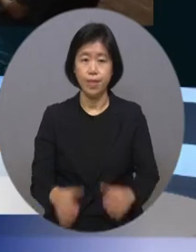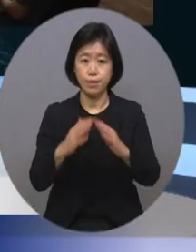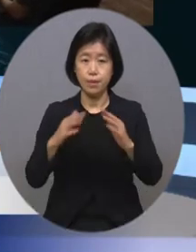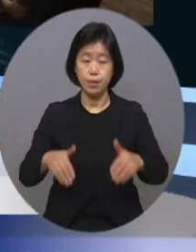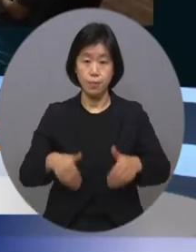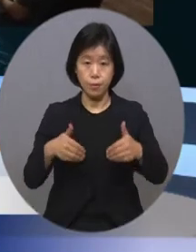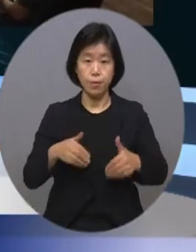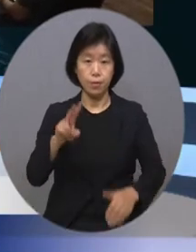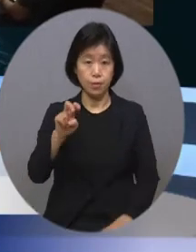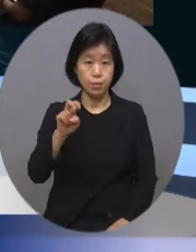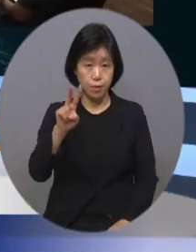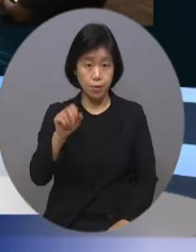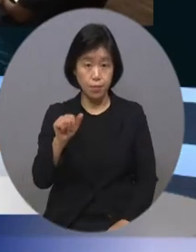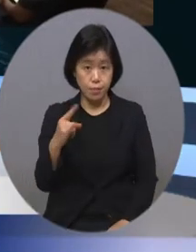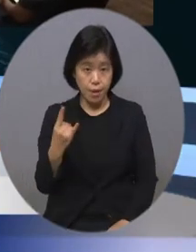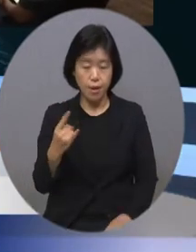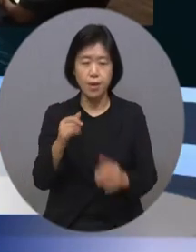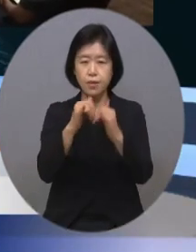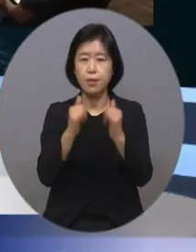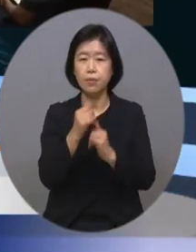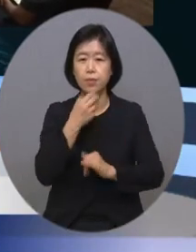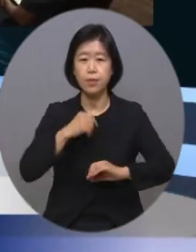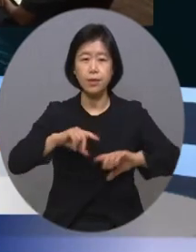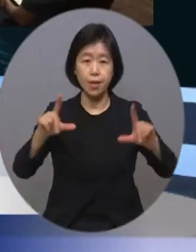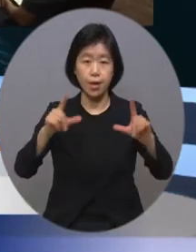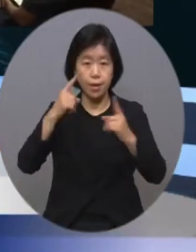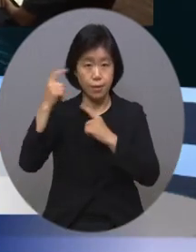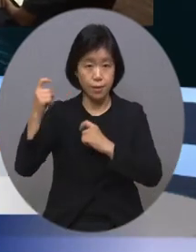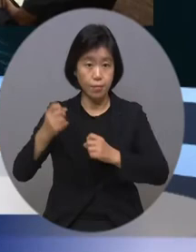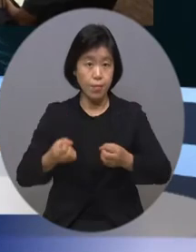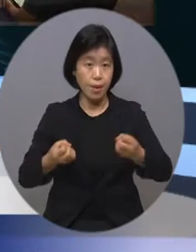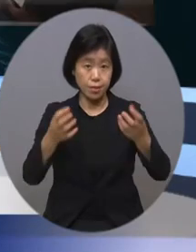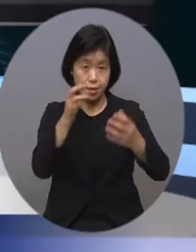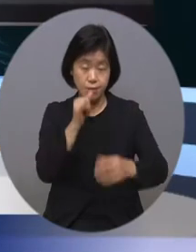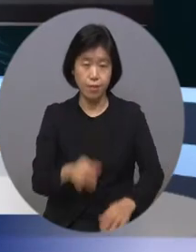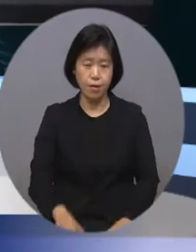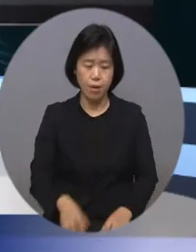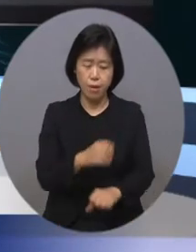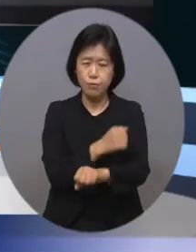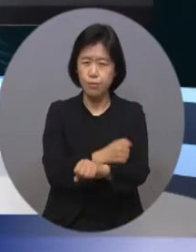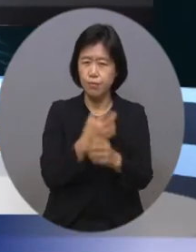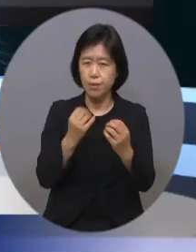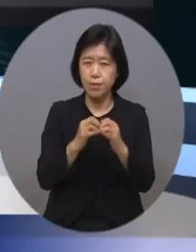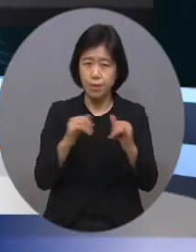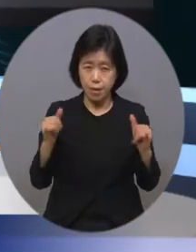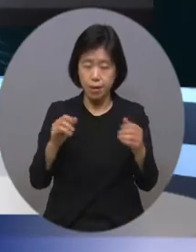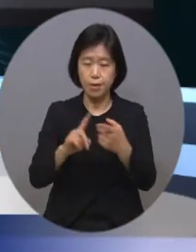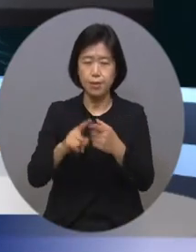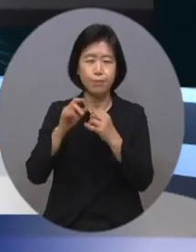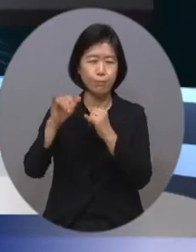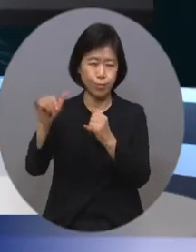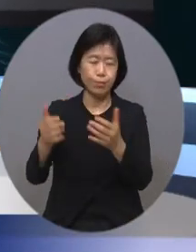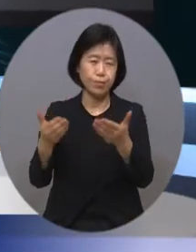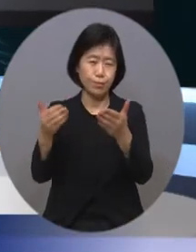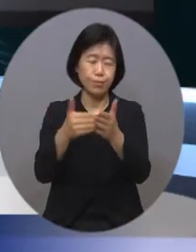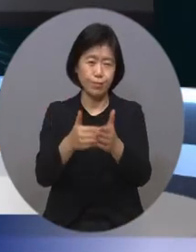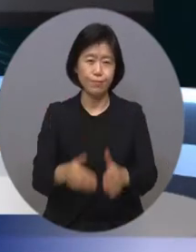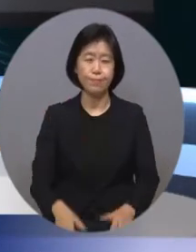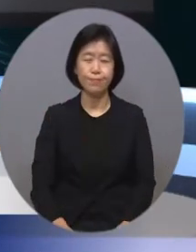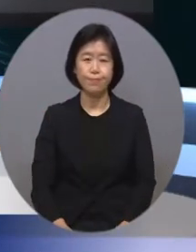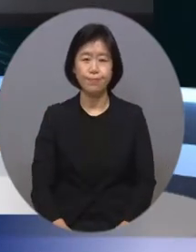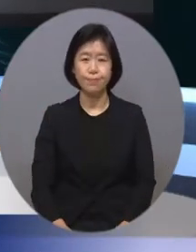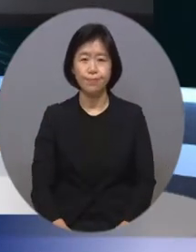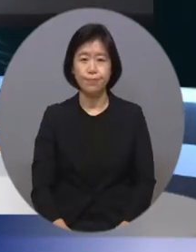전라남도가 제22회 사회복지의 날 기념 행사를 열고 유공자들의 헌신에 감사하는 표창을 전달했습니다.